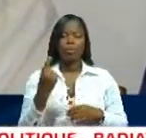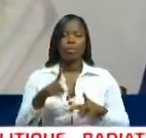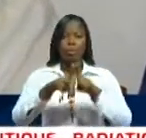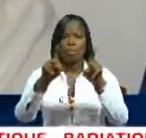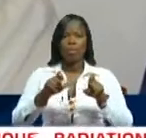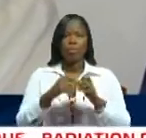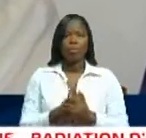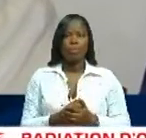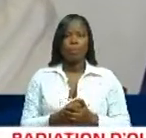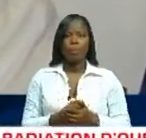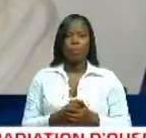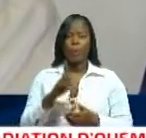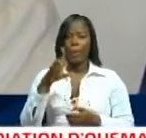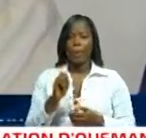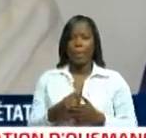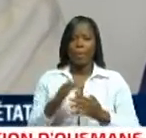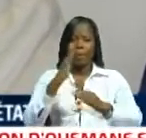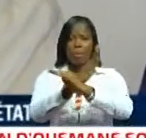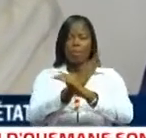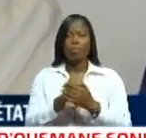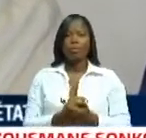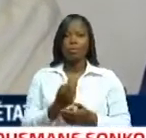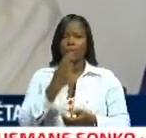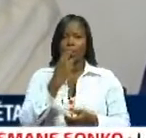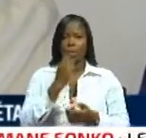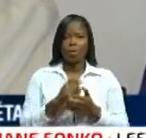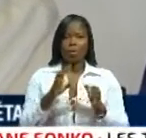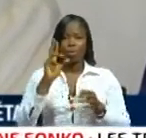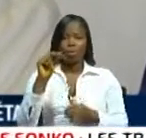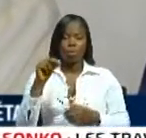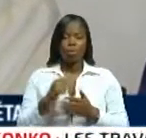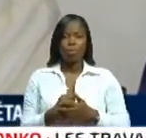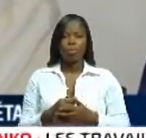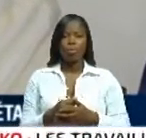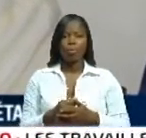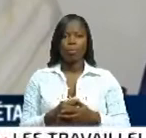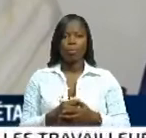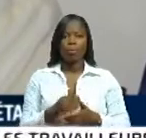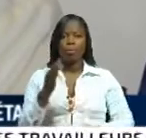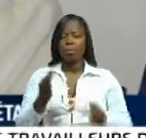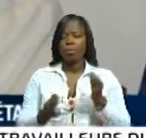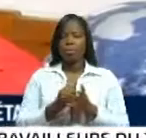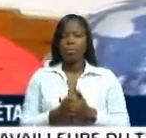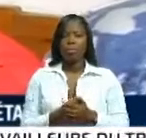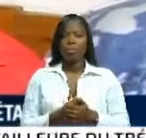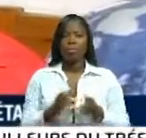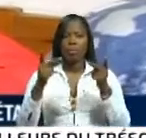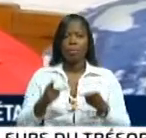le blocage arbitraire et injustifiée de notre compte domicilié à la postfinance